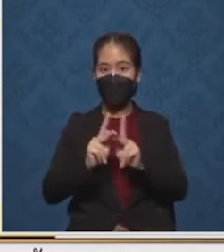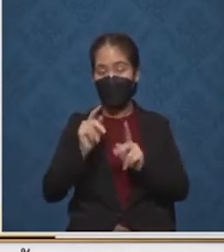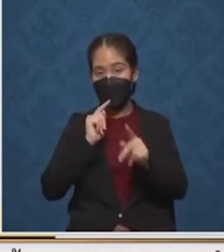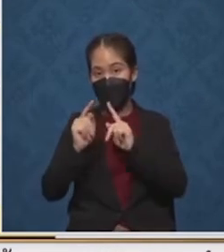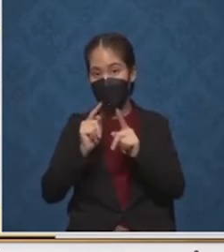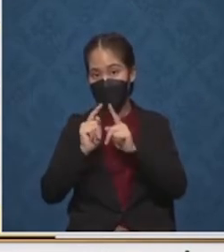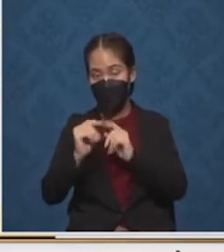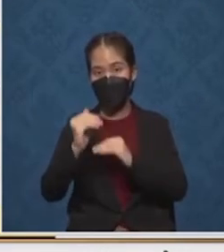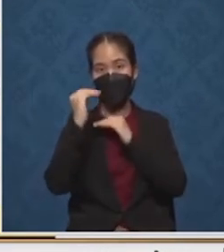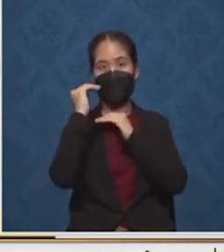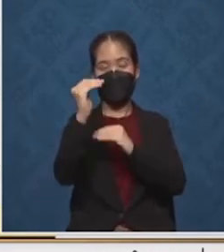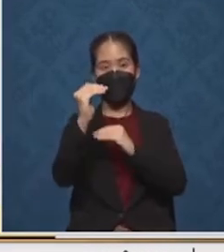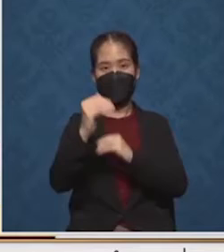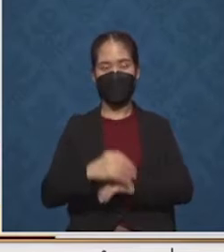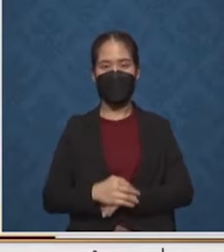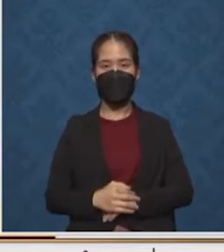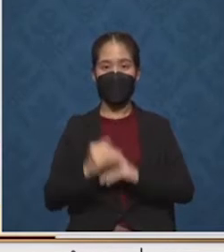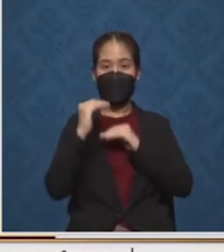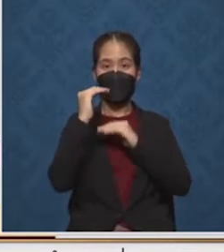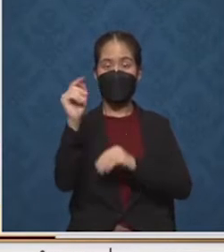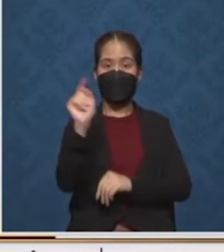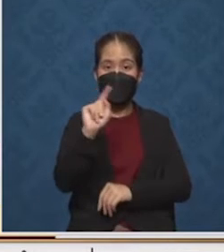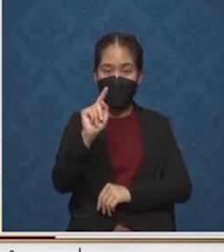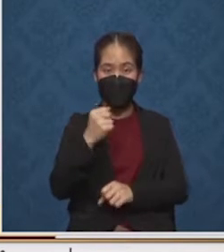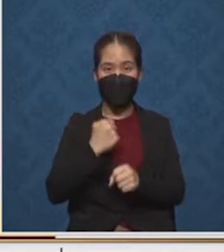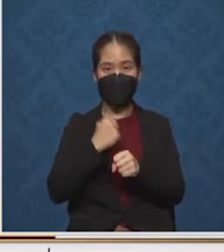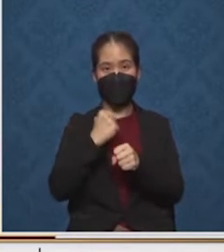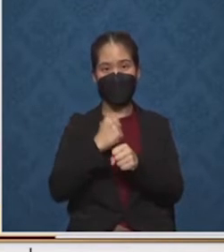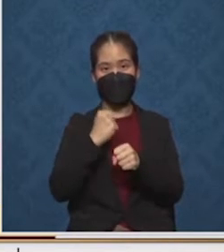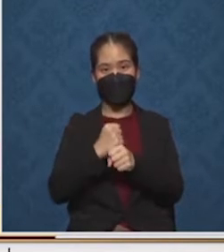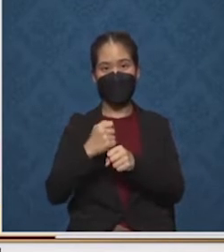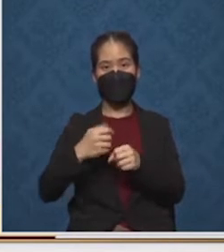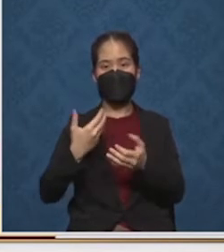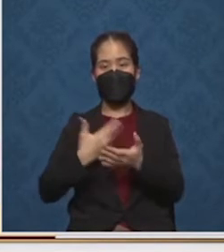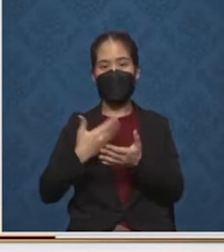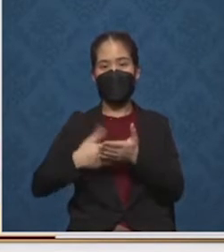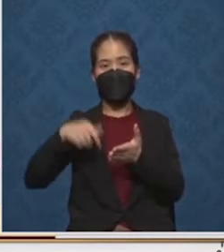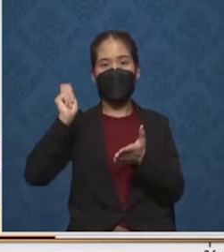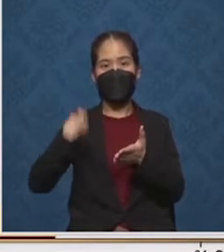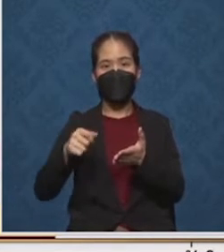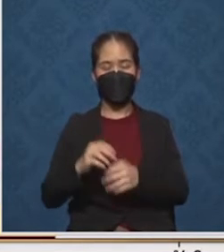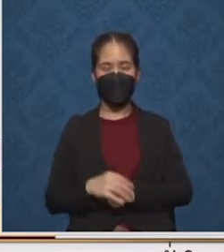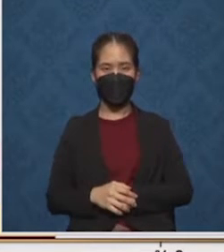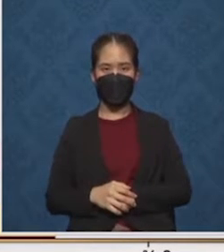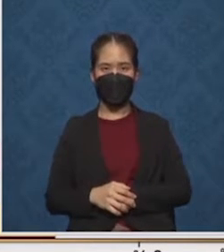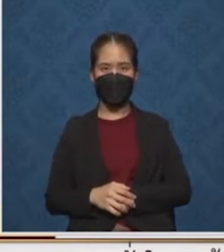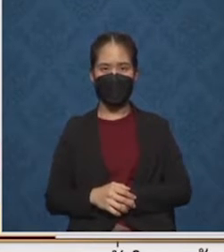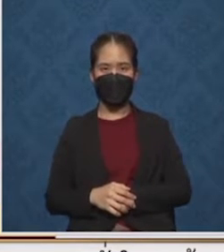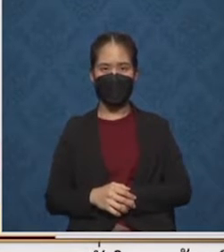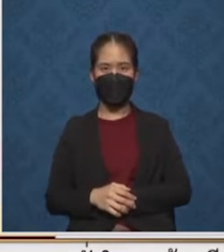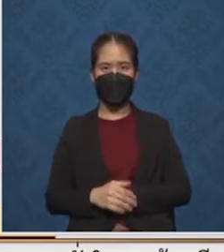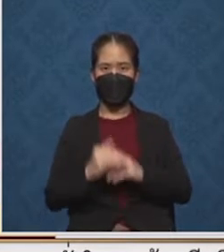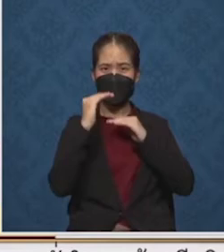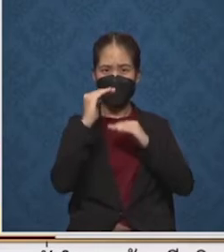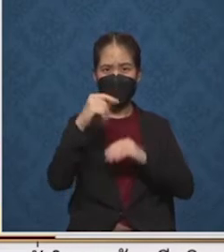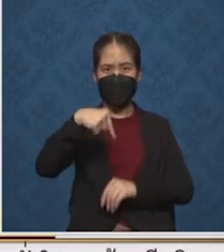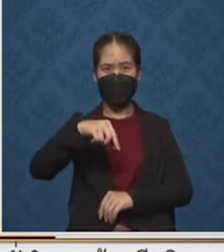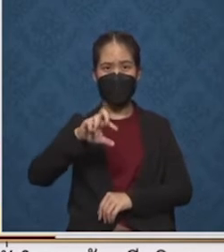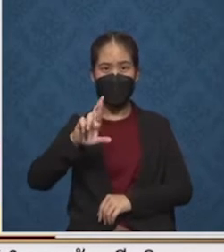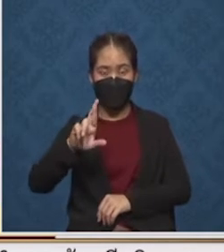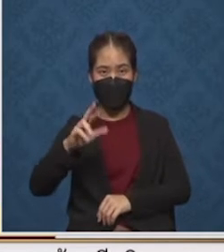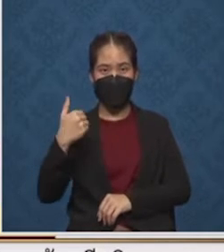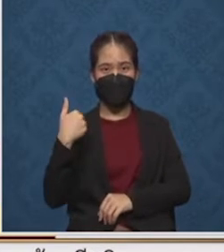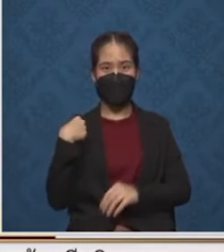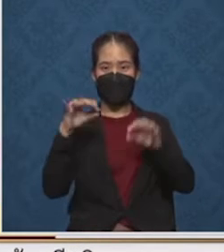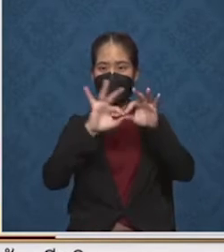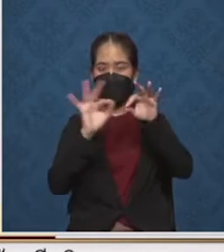กำหนดขอบเขตของงานเพื่อกำหนดให้ไขการประมูลเที่ยงเรียกว่าสเปคนะครับกำหนด QRกำหนด